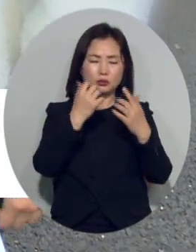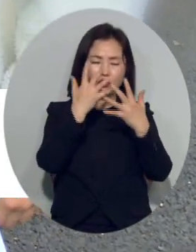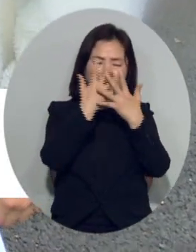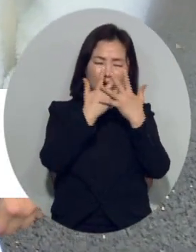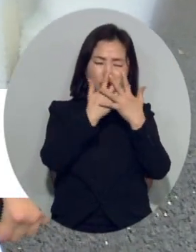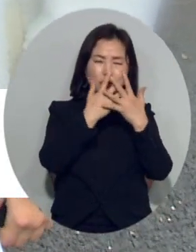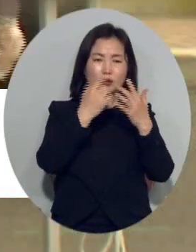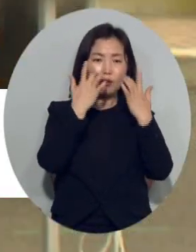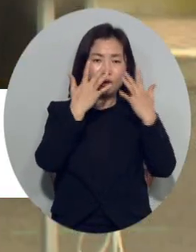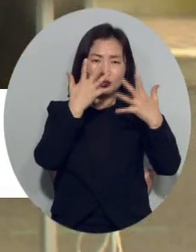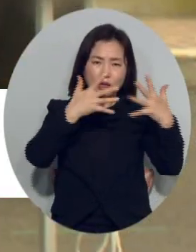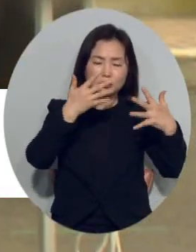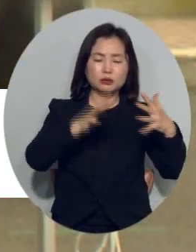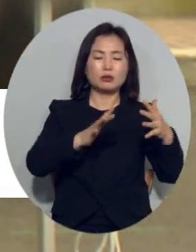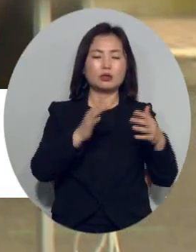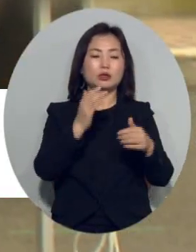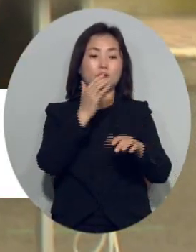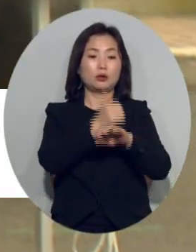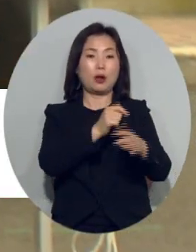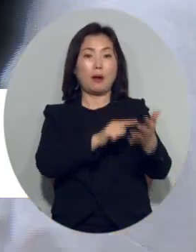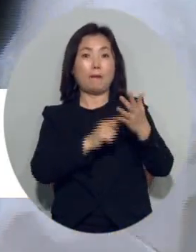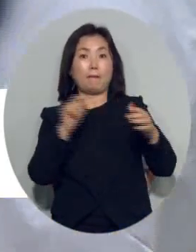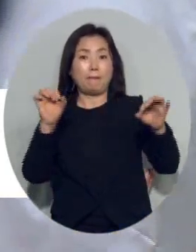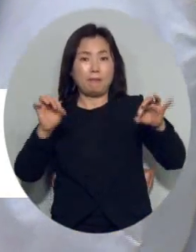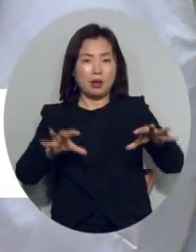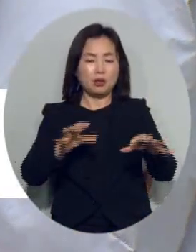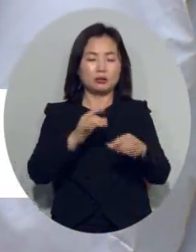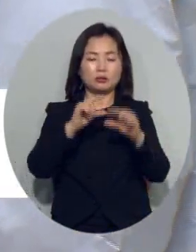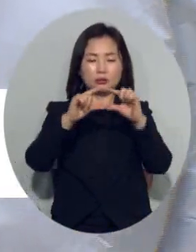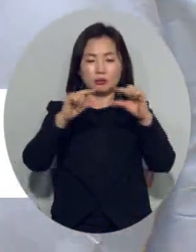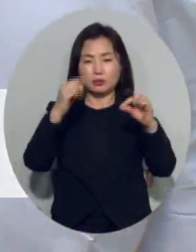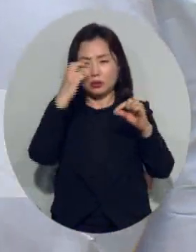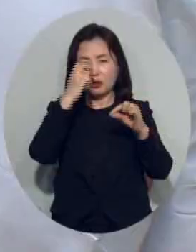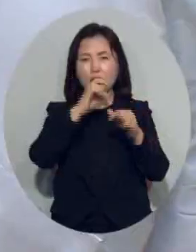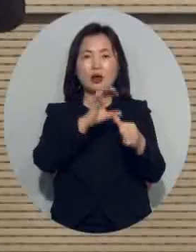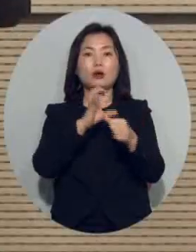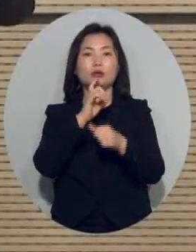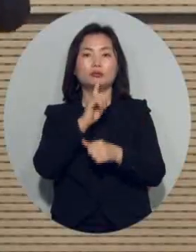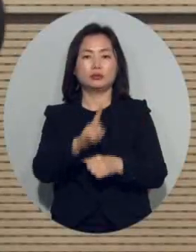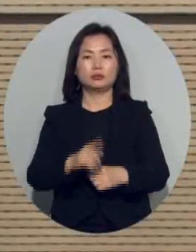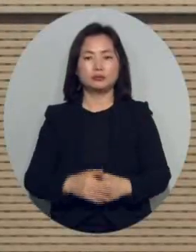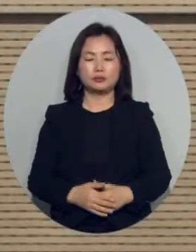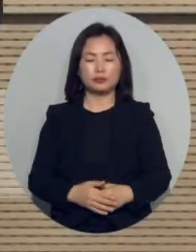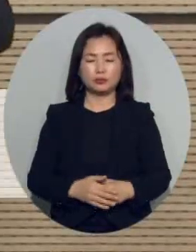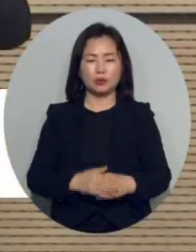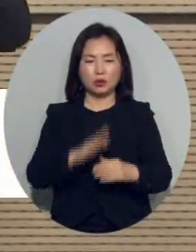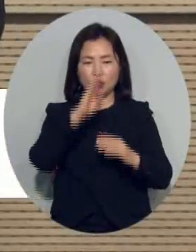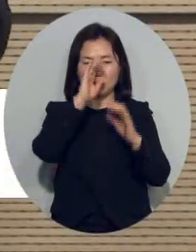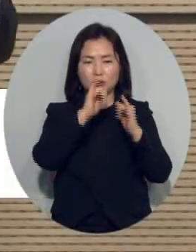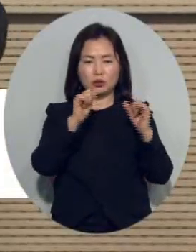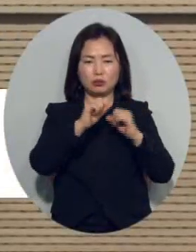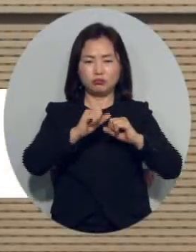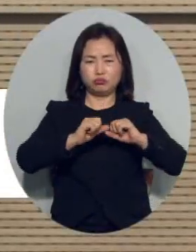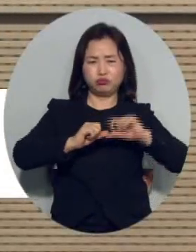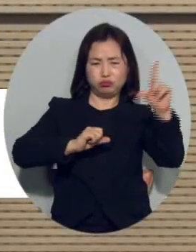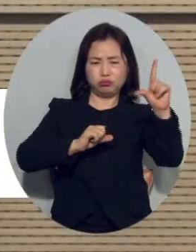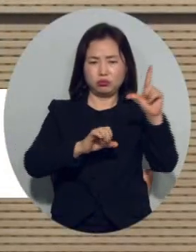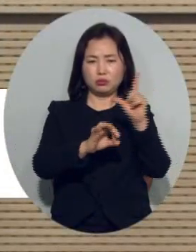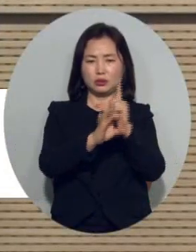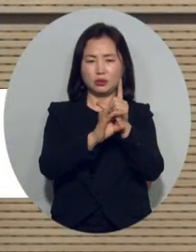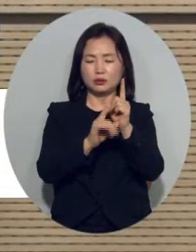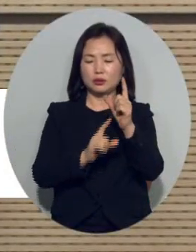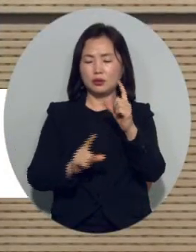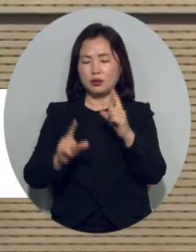다소 떨어지지만 결과는 빨리 나오는 자가검사 키트를 쓰겠다는 겁니다. 환자가 많이 늘게 되면 그때는